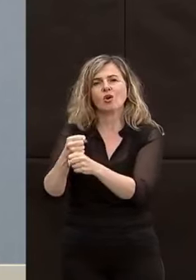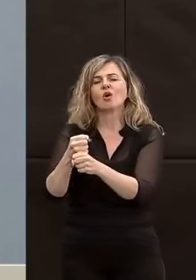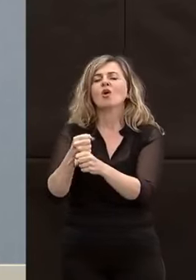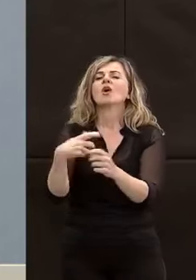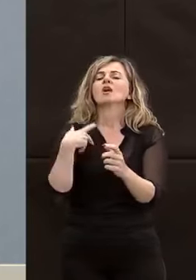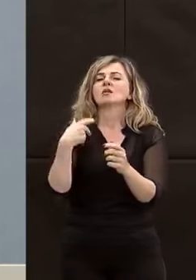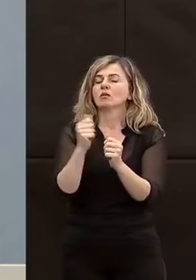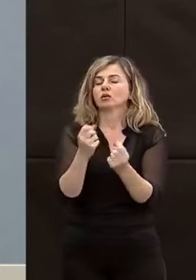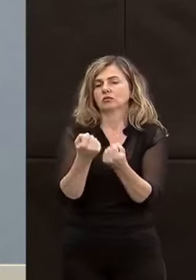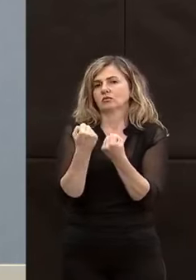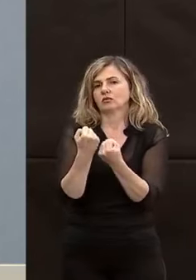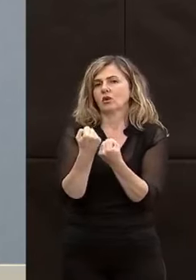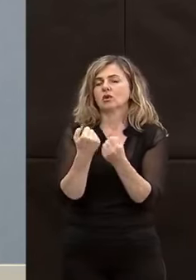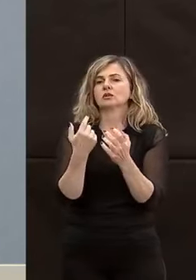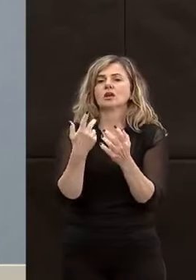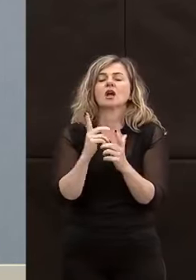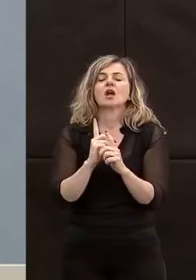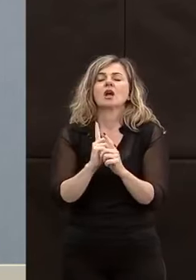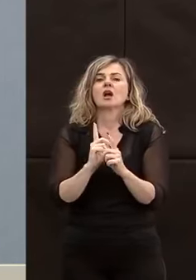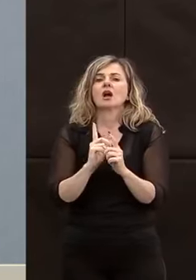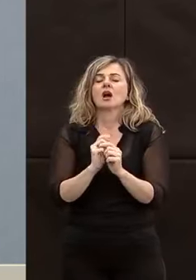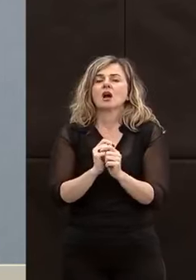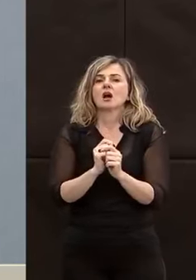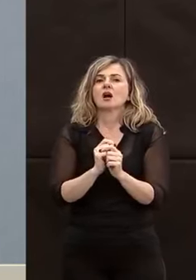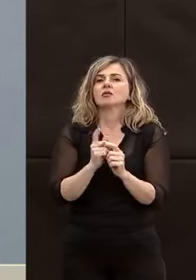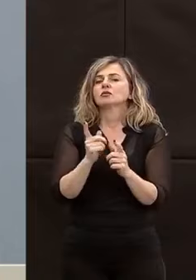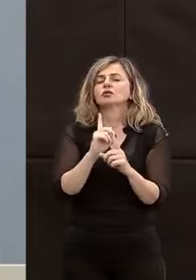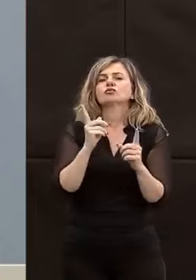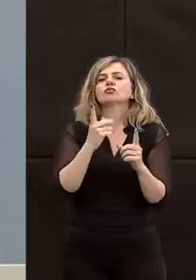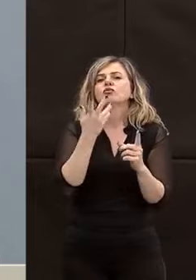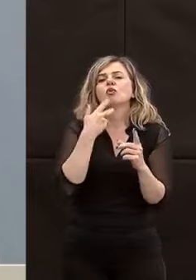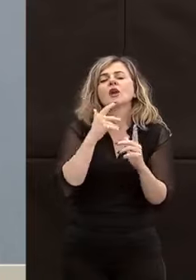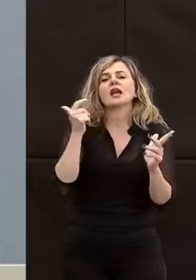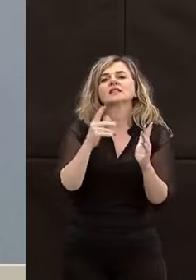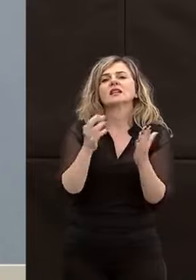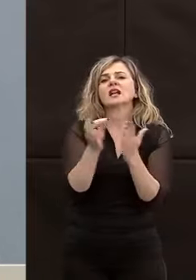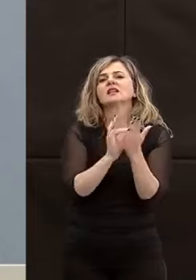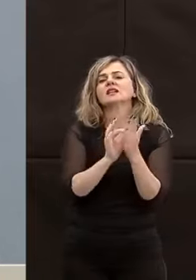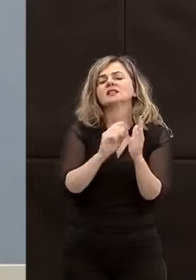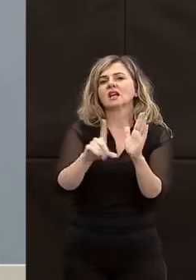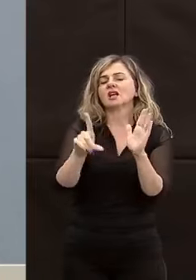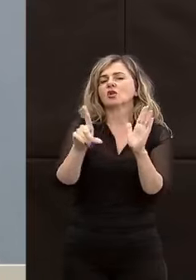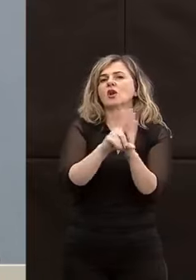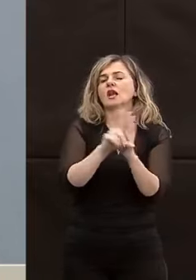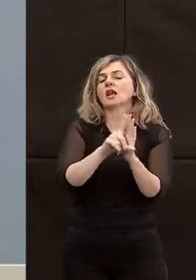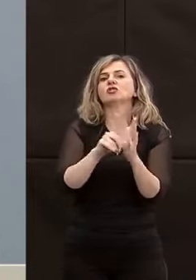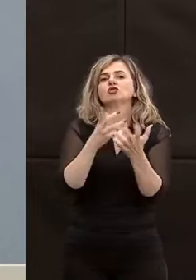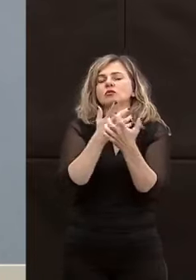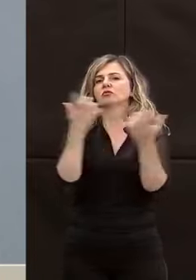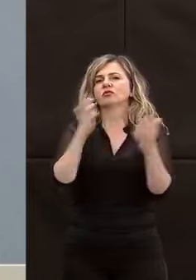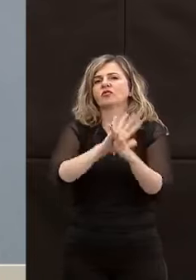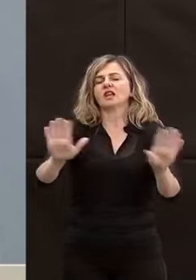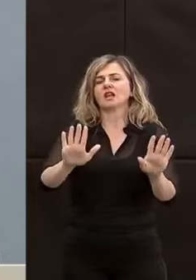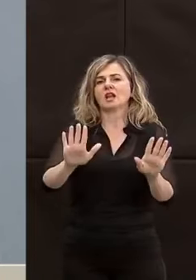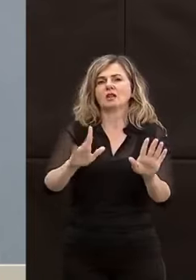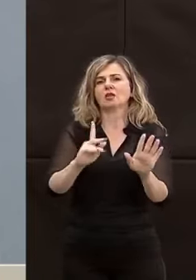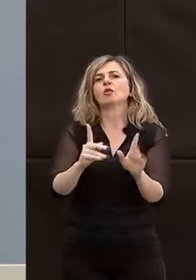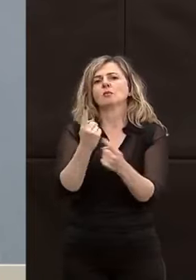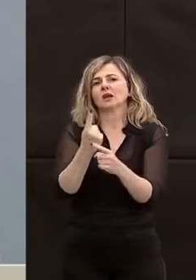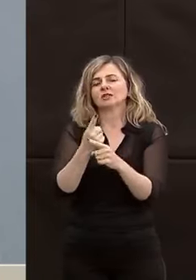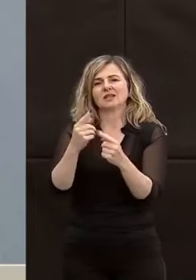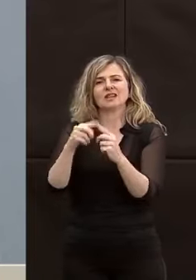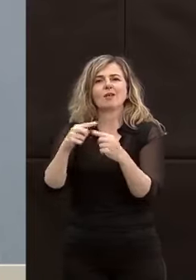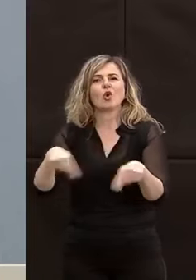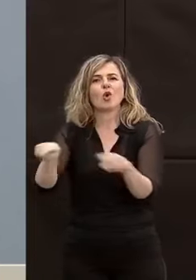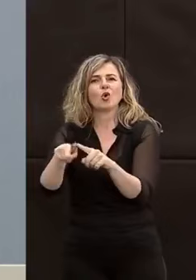maniera importante non ha diciamo la presunzione di essere un disegno di legge esaustivo lascio la parola al vice